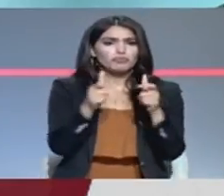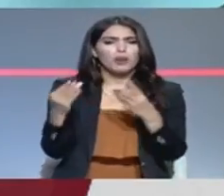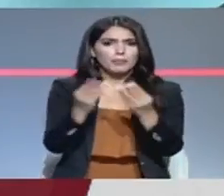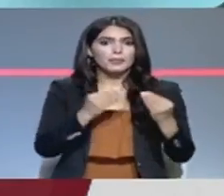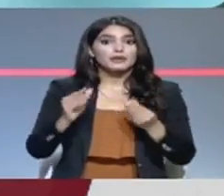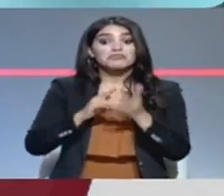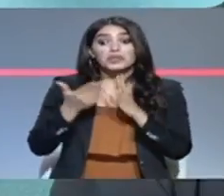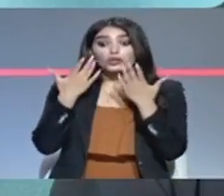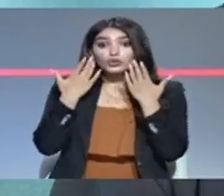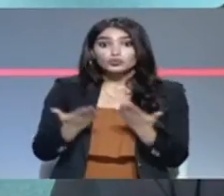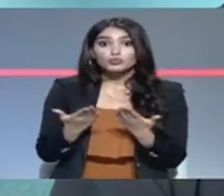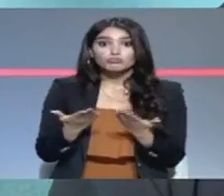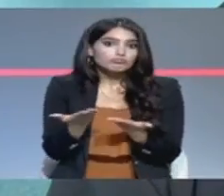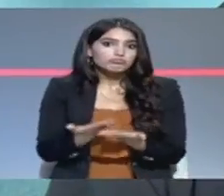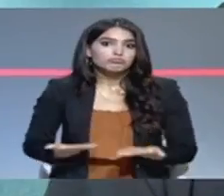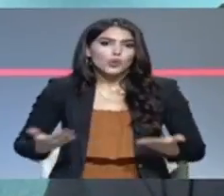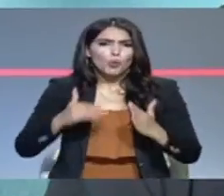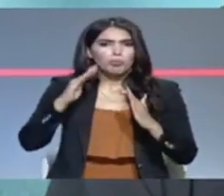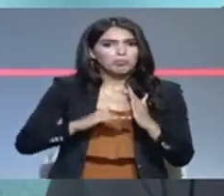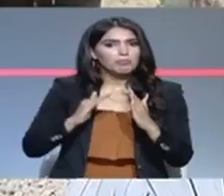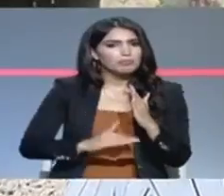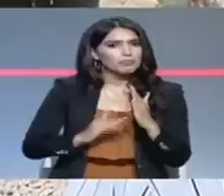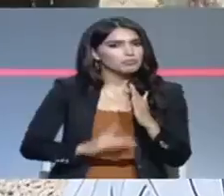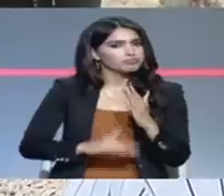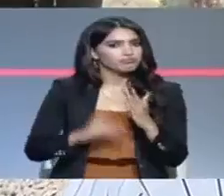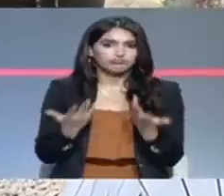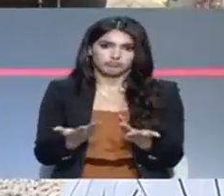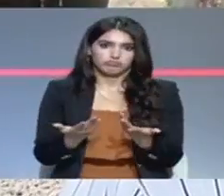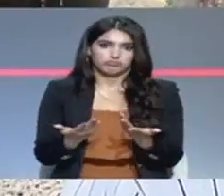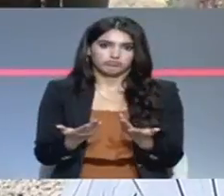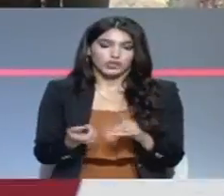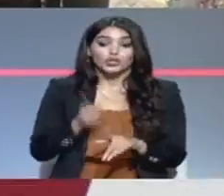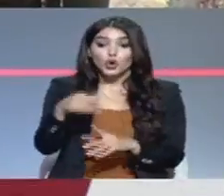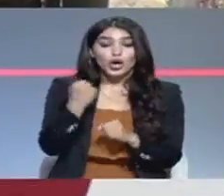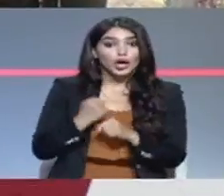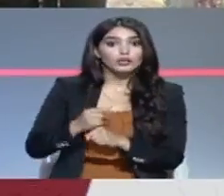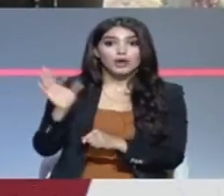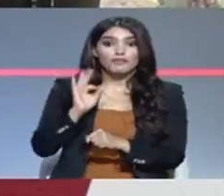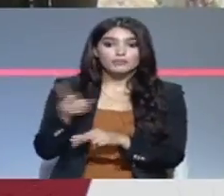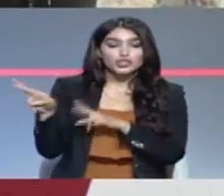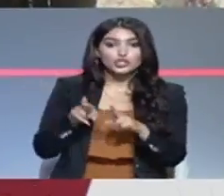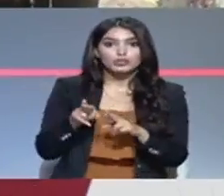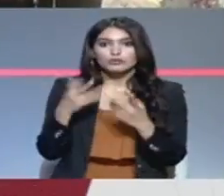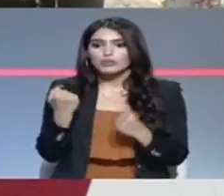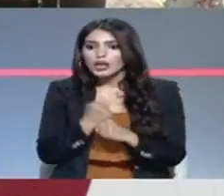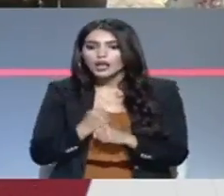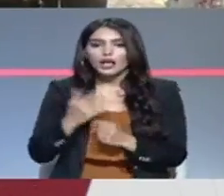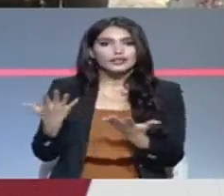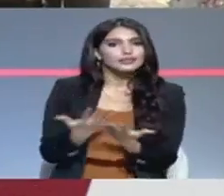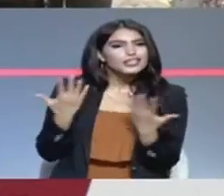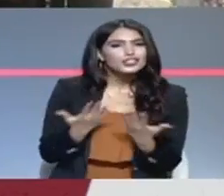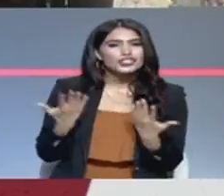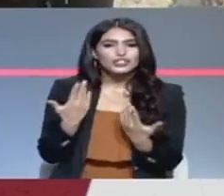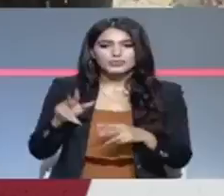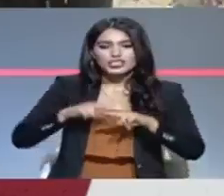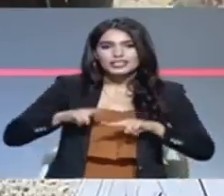حاجات، تو عمال تنقص بشوي بشوي بشوي. ما ثماش اجتهاد باش يرجعوا حرفاء، ما ثماش اجتهاد باش يحسنوا وضع